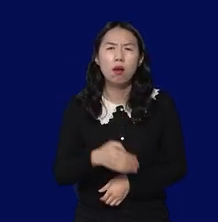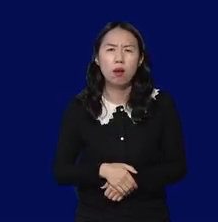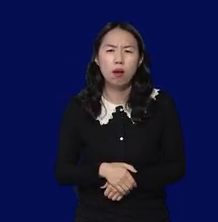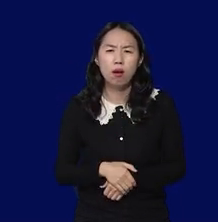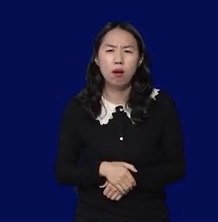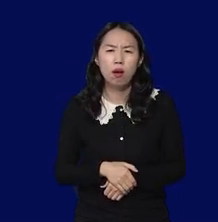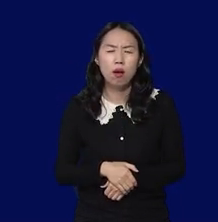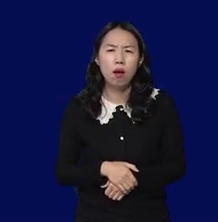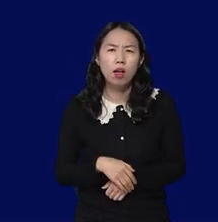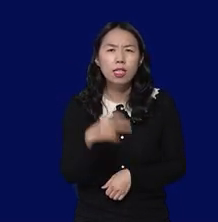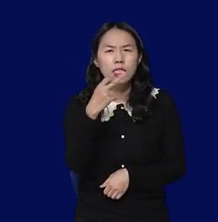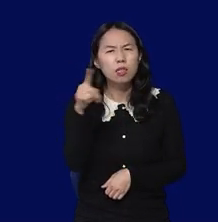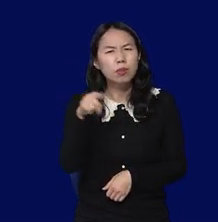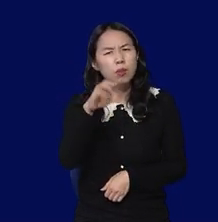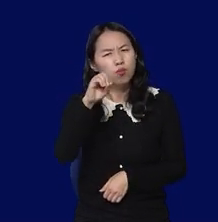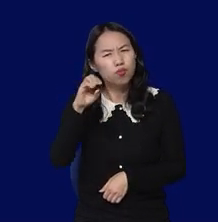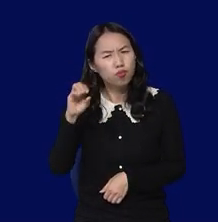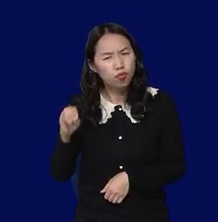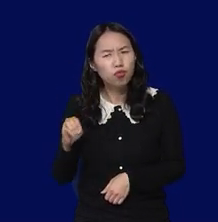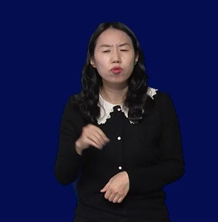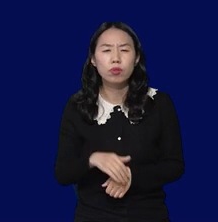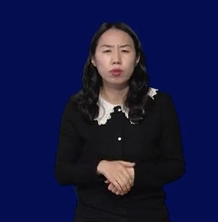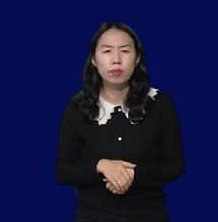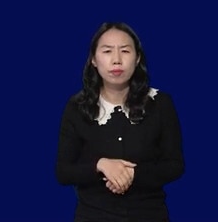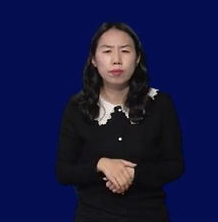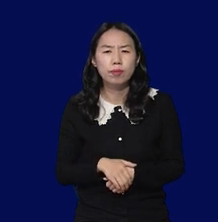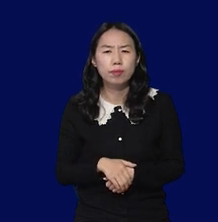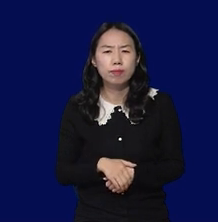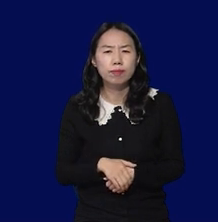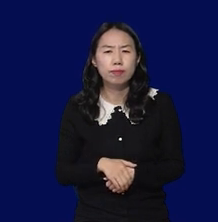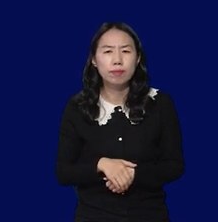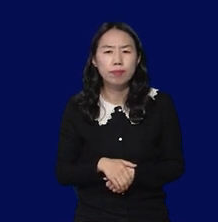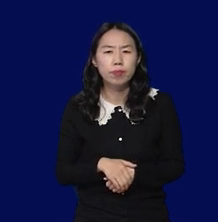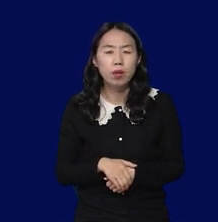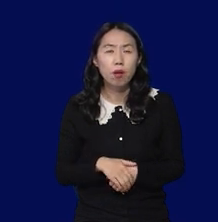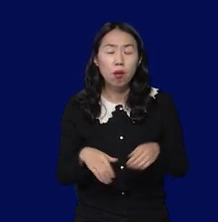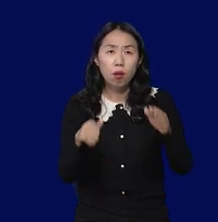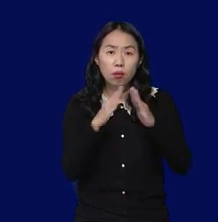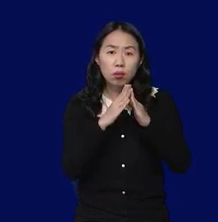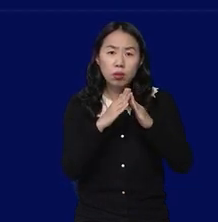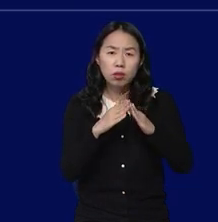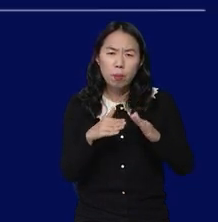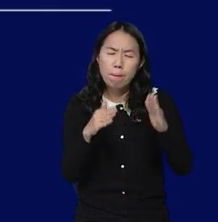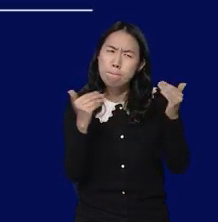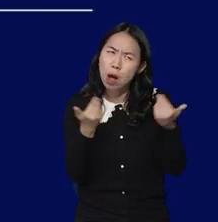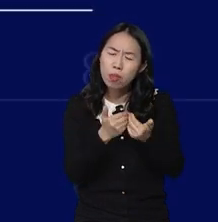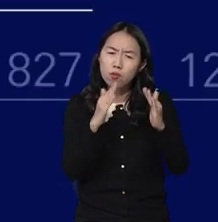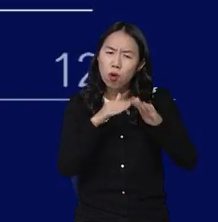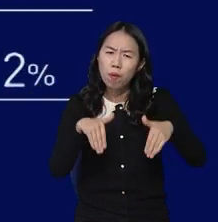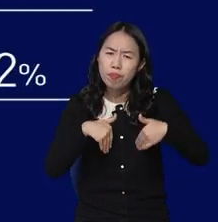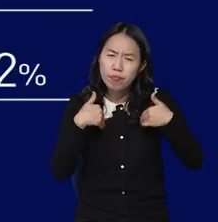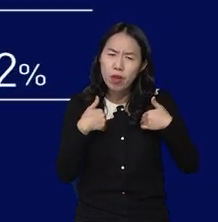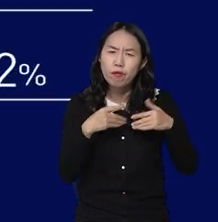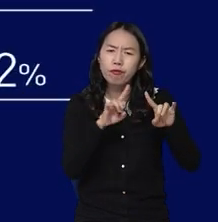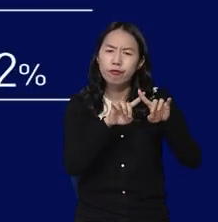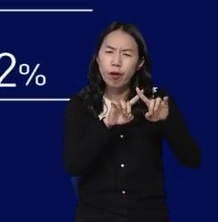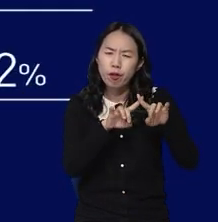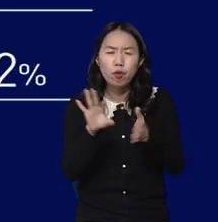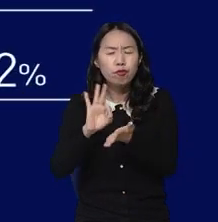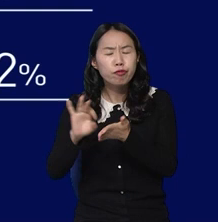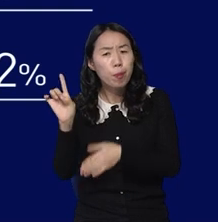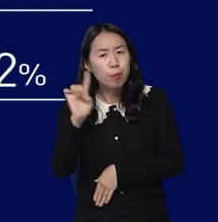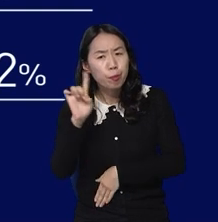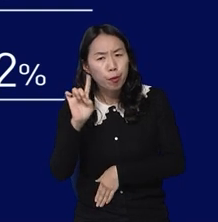4654기가와트시로 자금률은 11.9%에 불과합니다. 반면 전남의 전력 발전량과